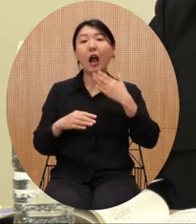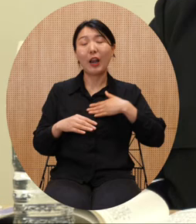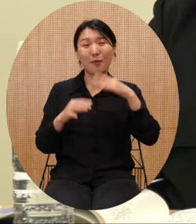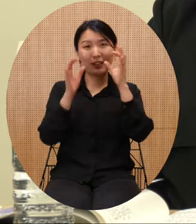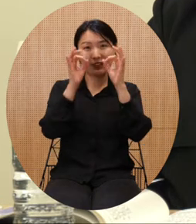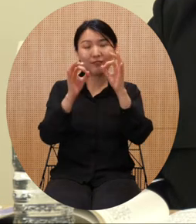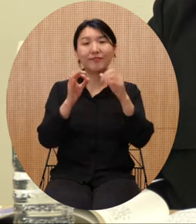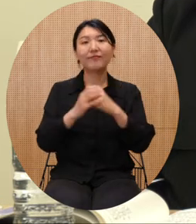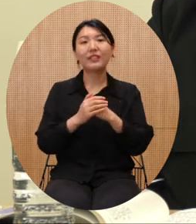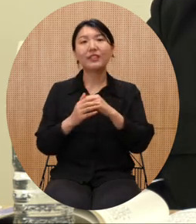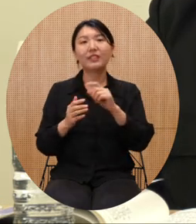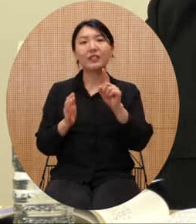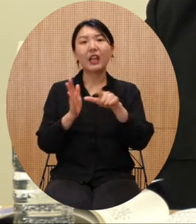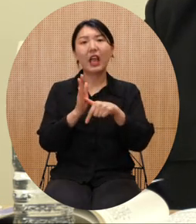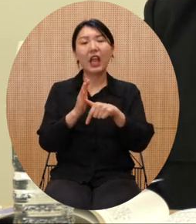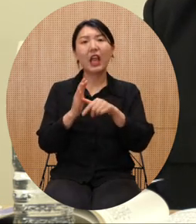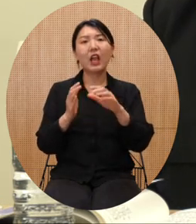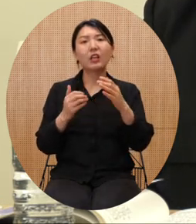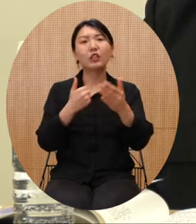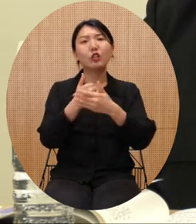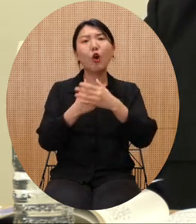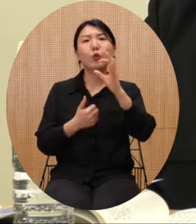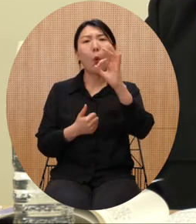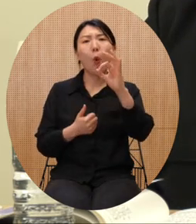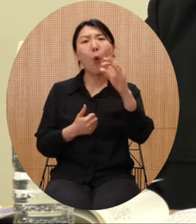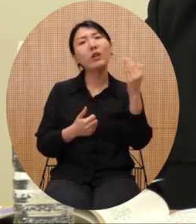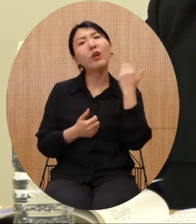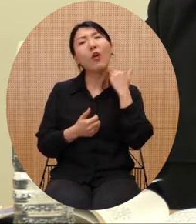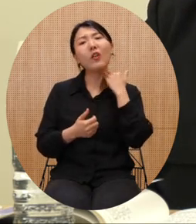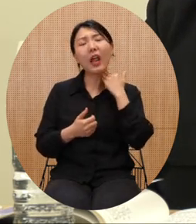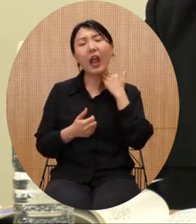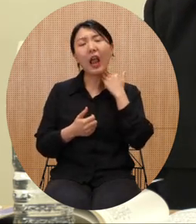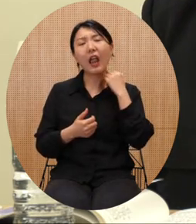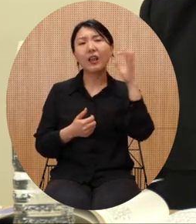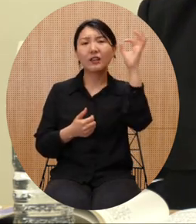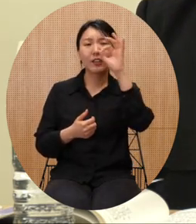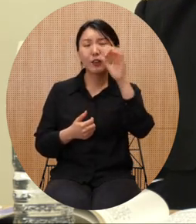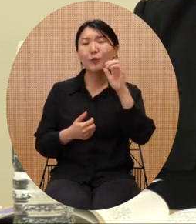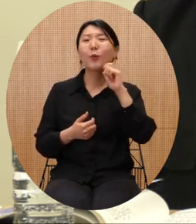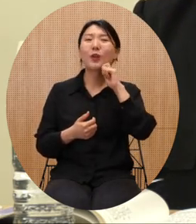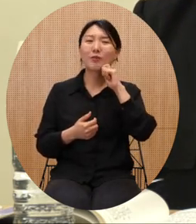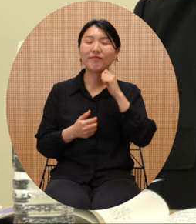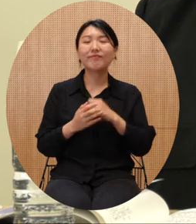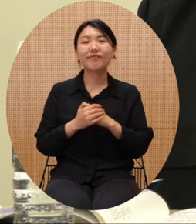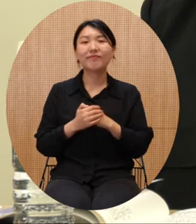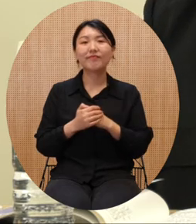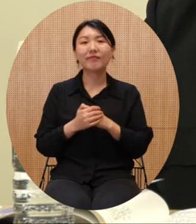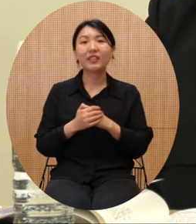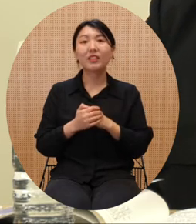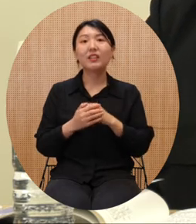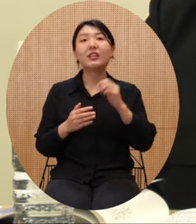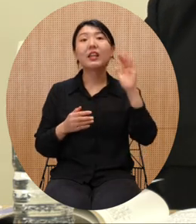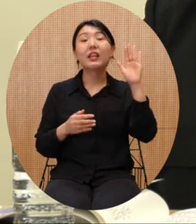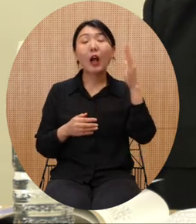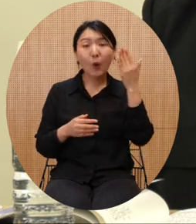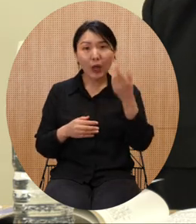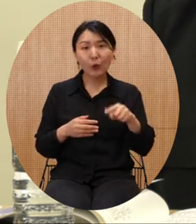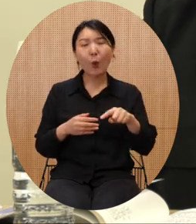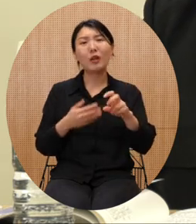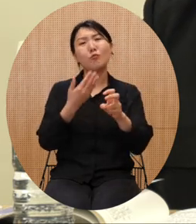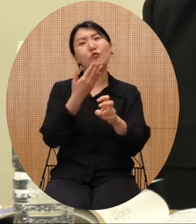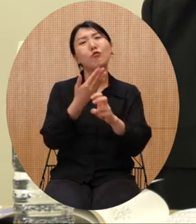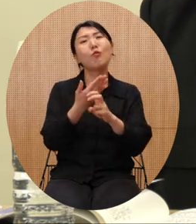그때 당시 지원금으로는 전세로 들어갈 만한 마땅한 집을 찾을 수 없었고, 또 된다고 해도 불법 주택이라